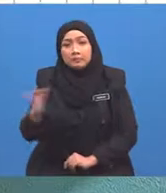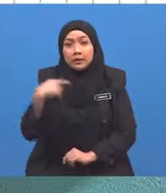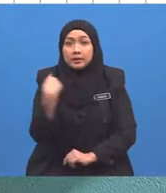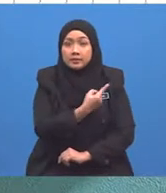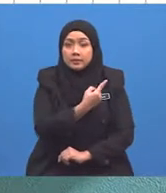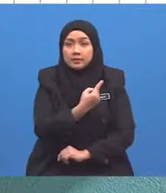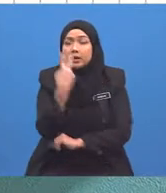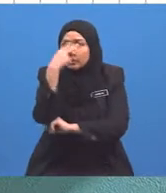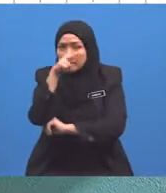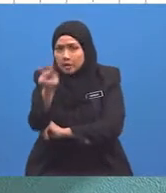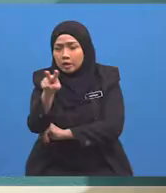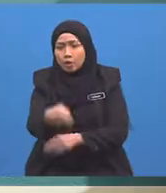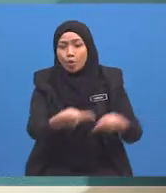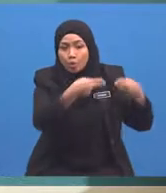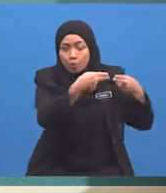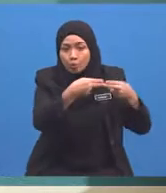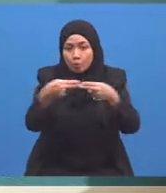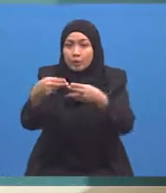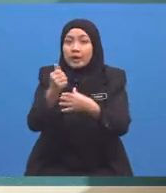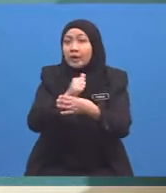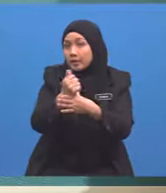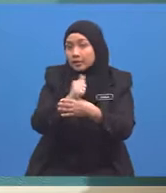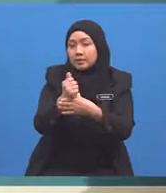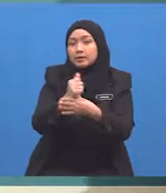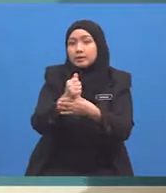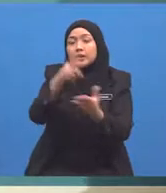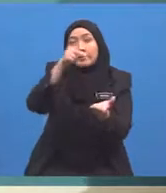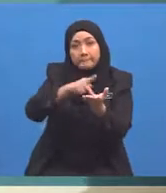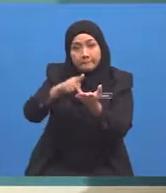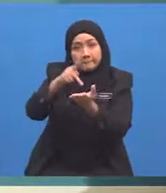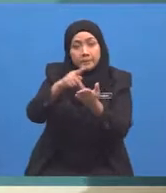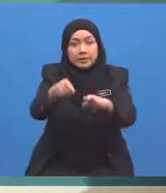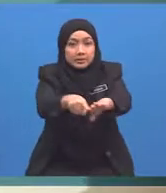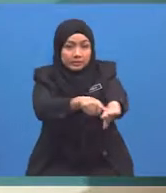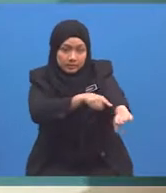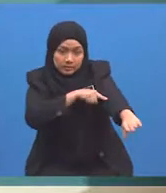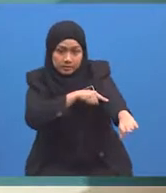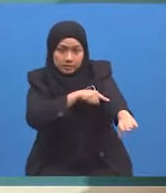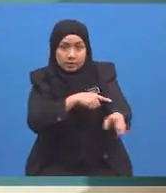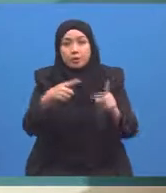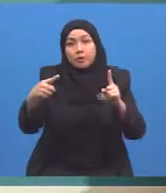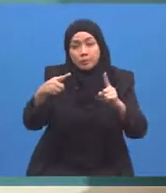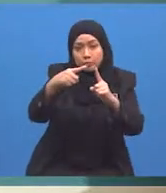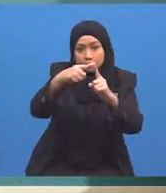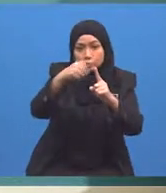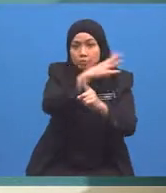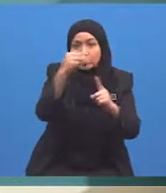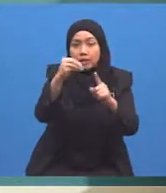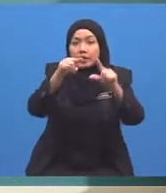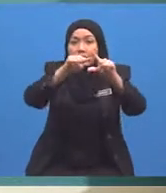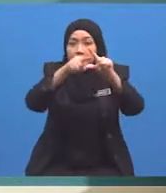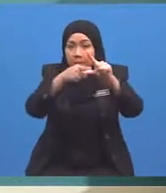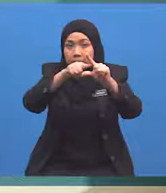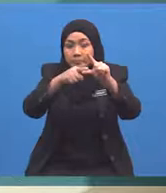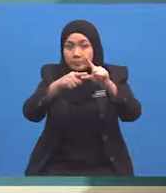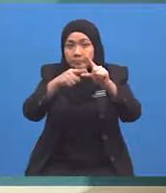Mari kita meneroka hubungan antara bilangan sisi, bucu